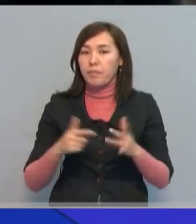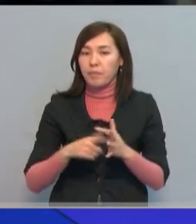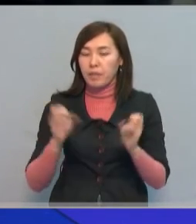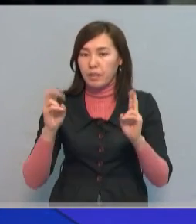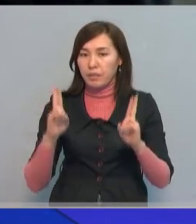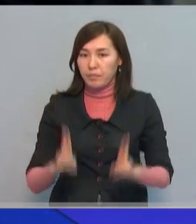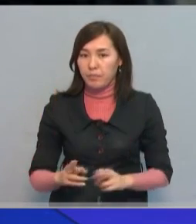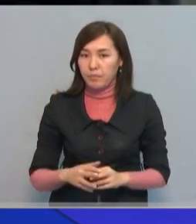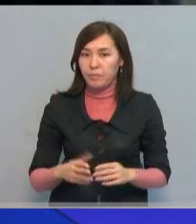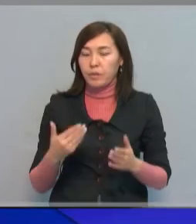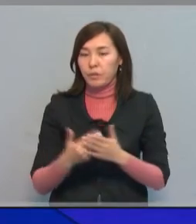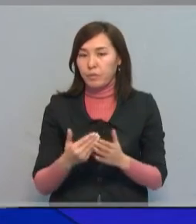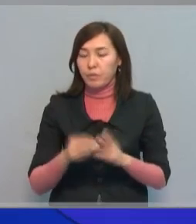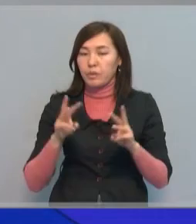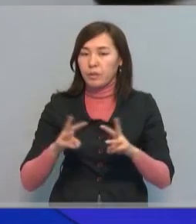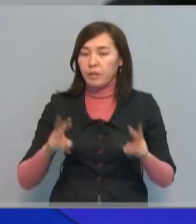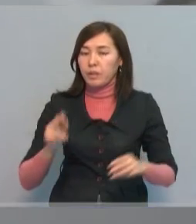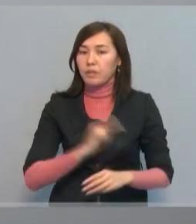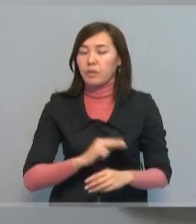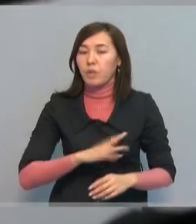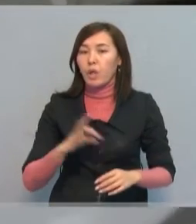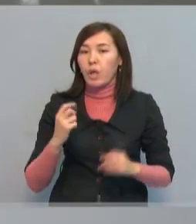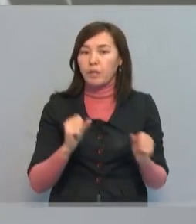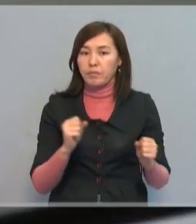востребованных профессий определен Министерством труда и